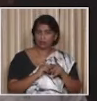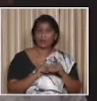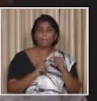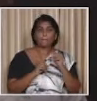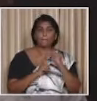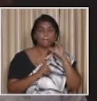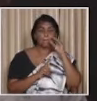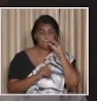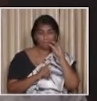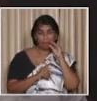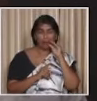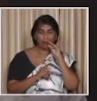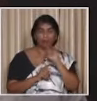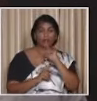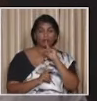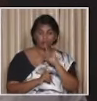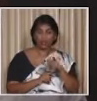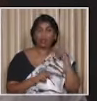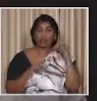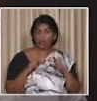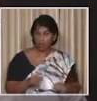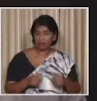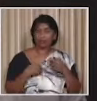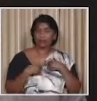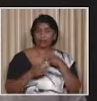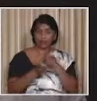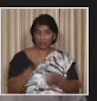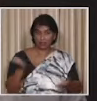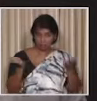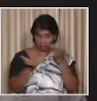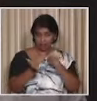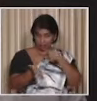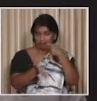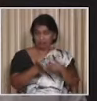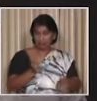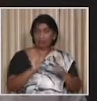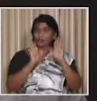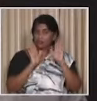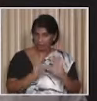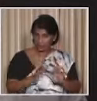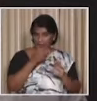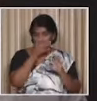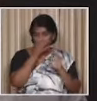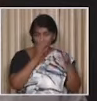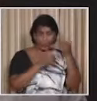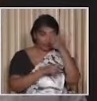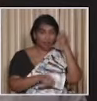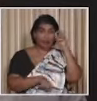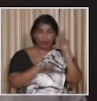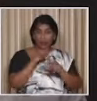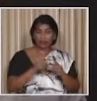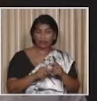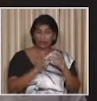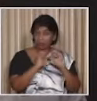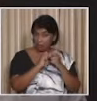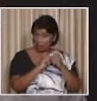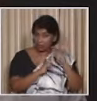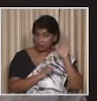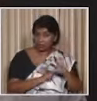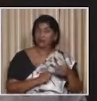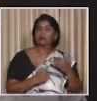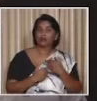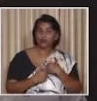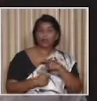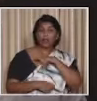ප්‍රභාකරන් කතාව කළා කියනවා. අද මම මේ ගිවිසුමට අත්සන් තබනවා. හැබැයි දෙමළ ජනතාවට හානියක් සිදු වුණොත්